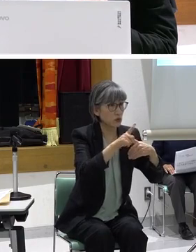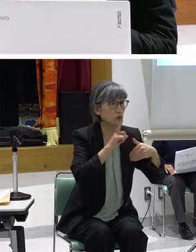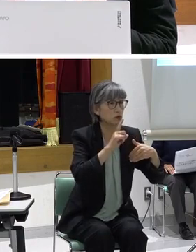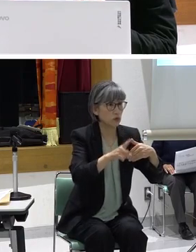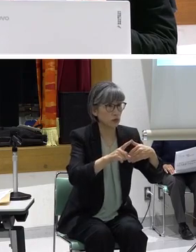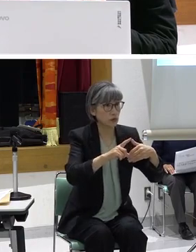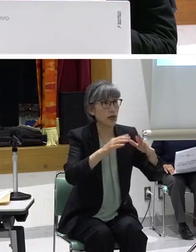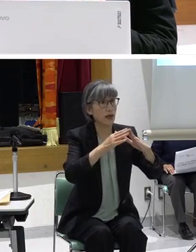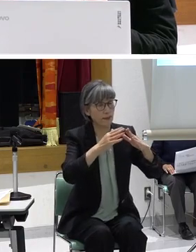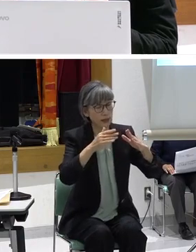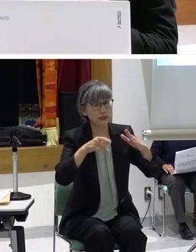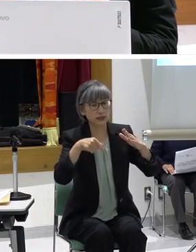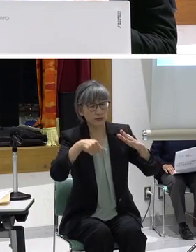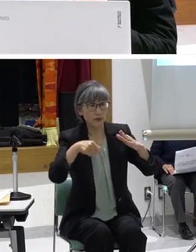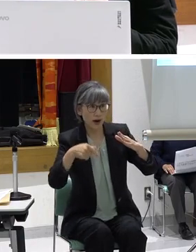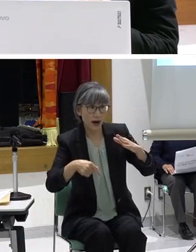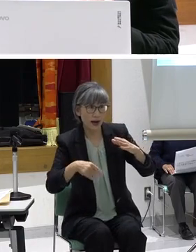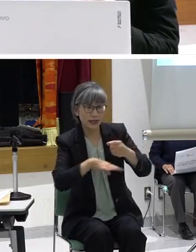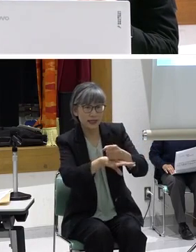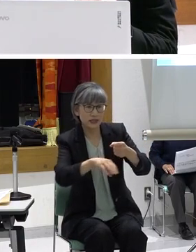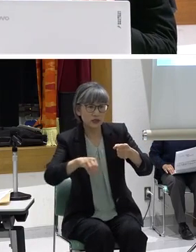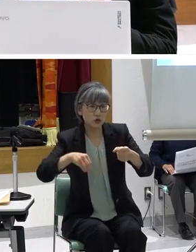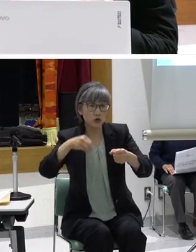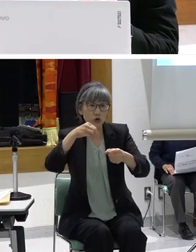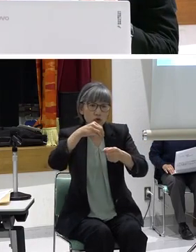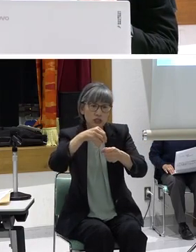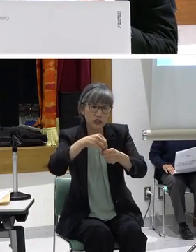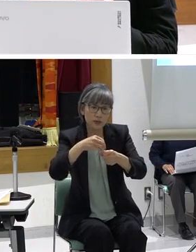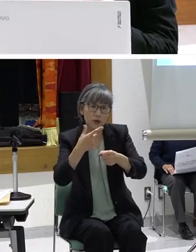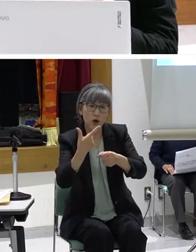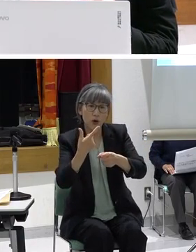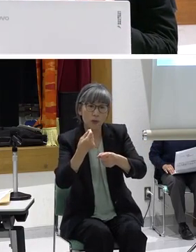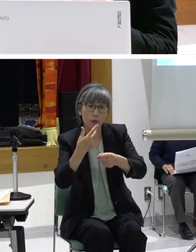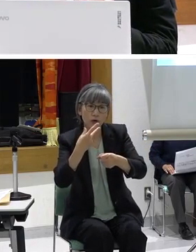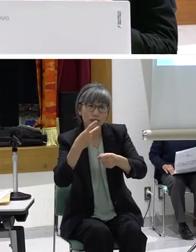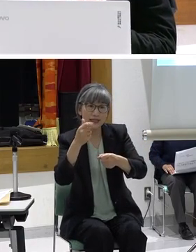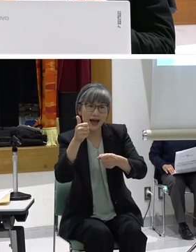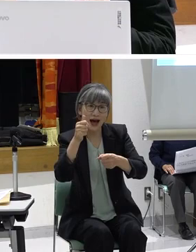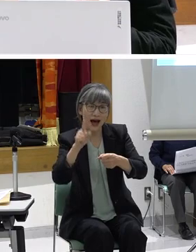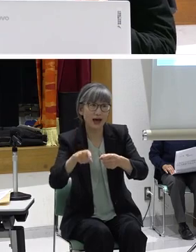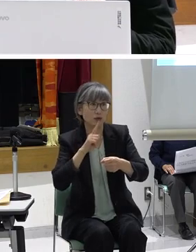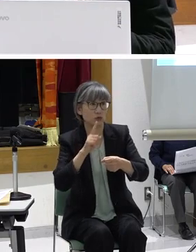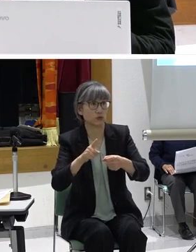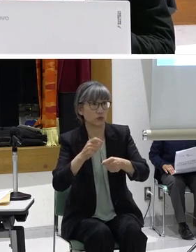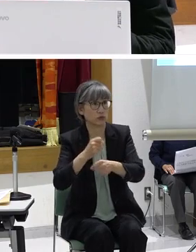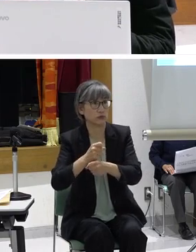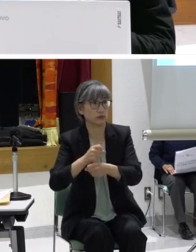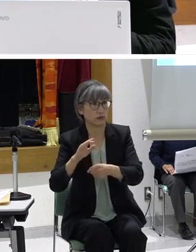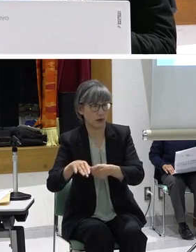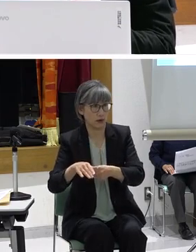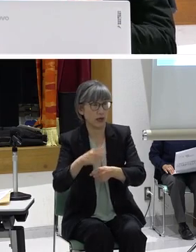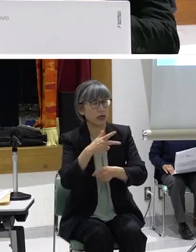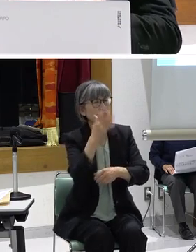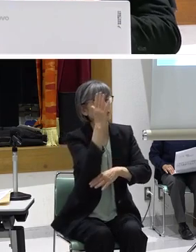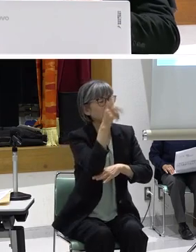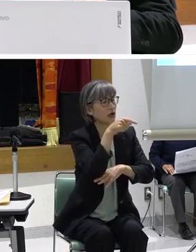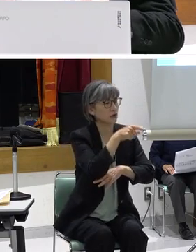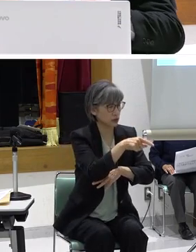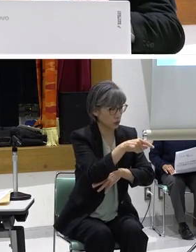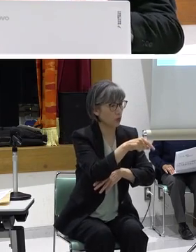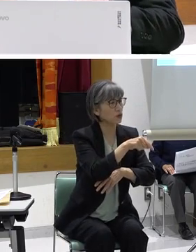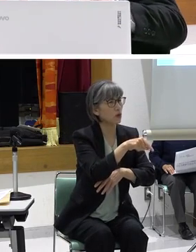ルーシブモニターという当事者の人で公募で入ってもらって、例えば市役所とか市の持ち物の